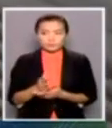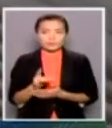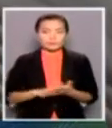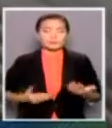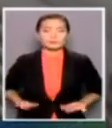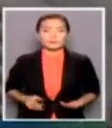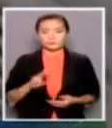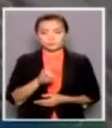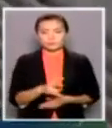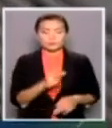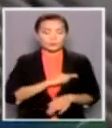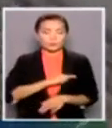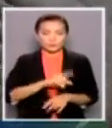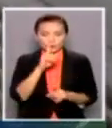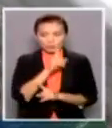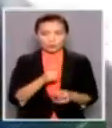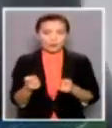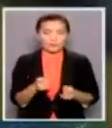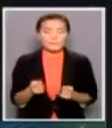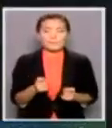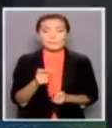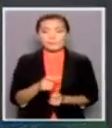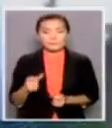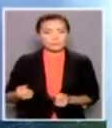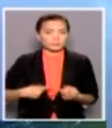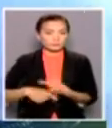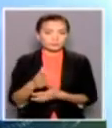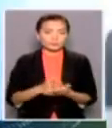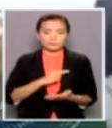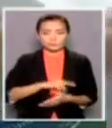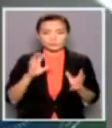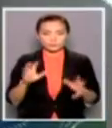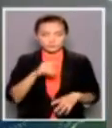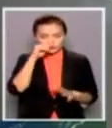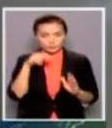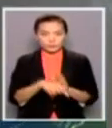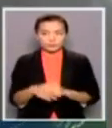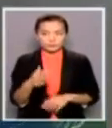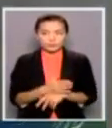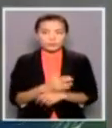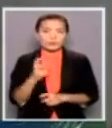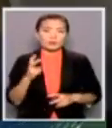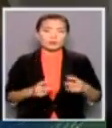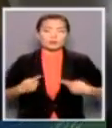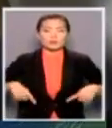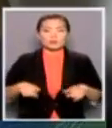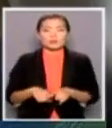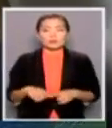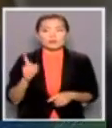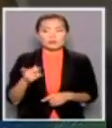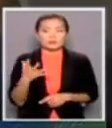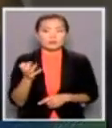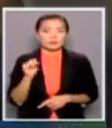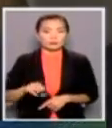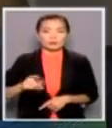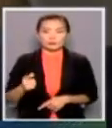өмір бойына шеттелді. Билігін асыра пайдаланған ол кәсіпкерлік қызметте заңсыз араласқан, әрі өндірістік кооперативтердің біріне 500